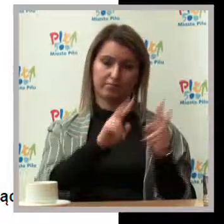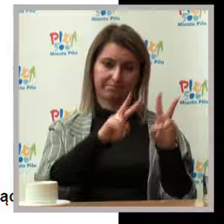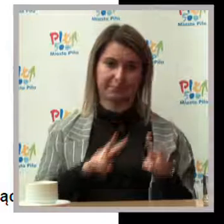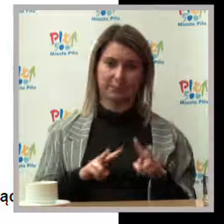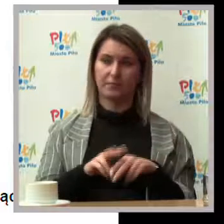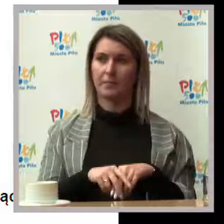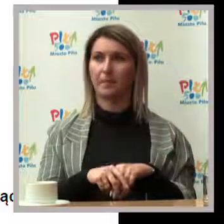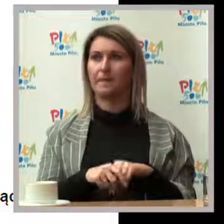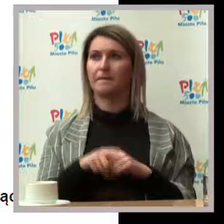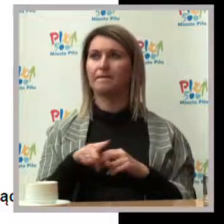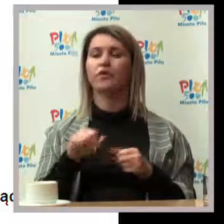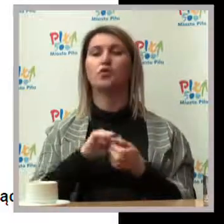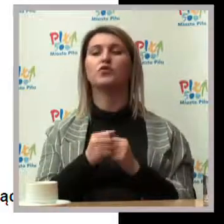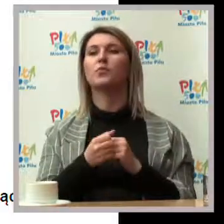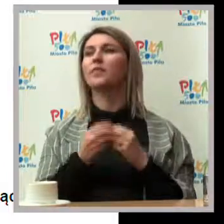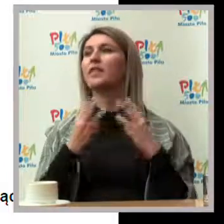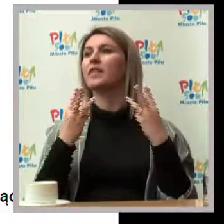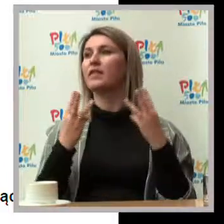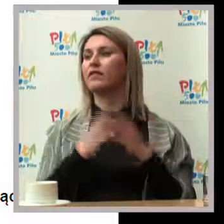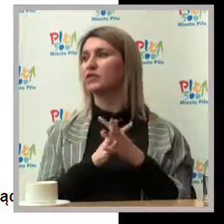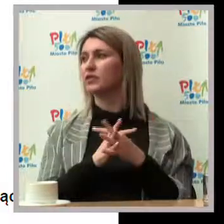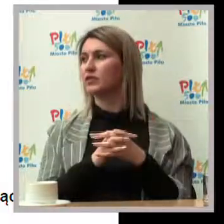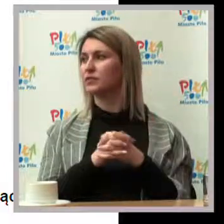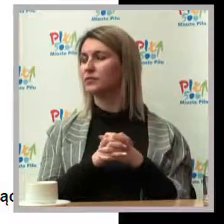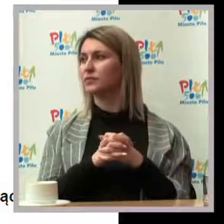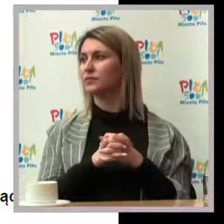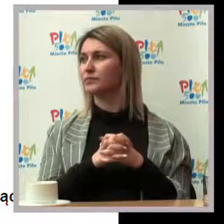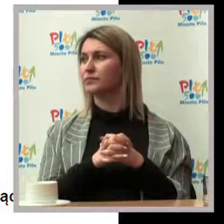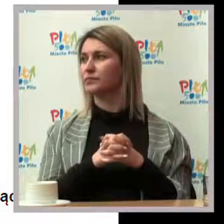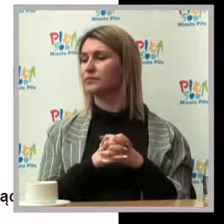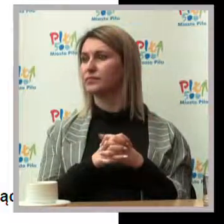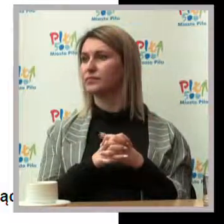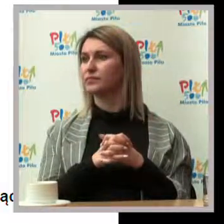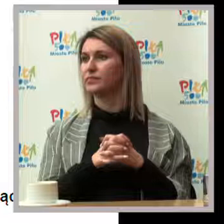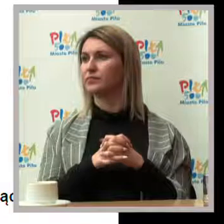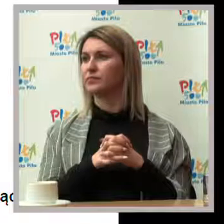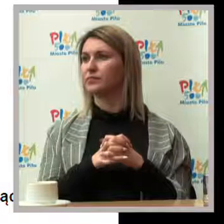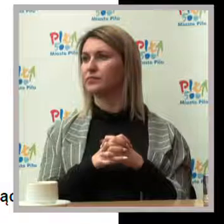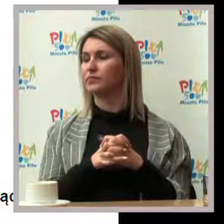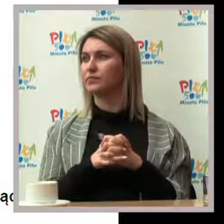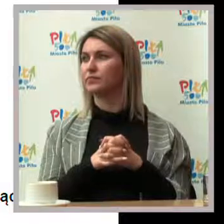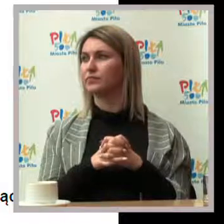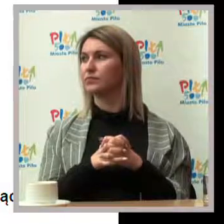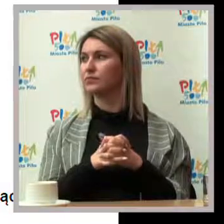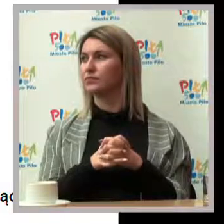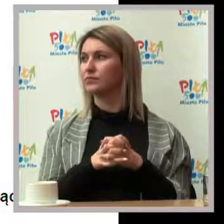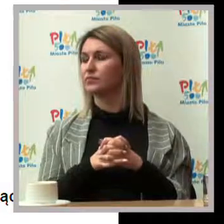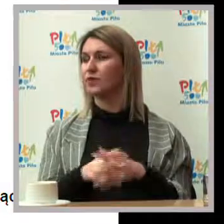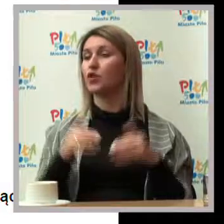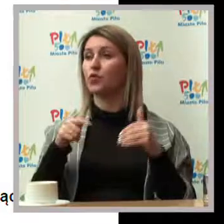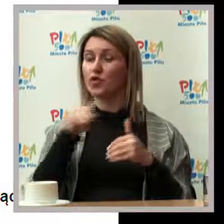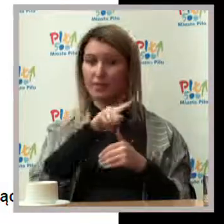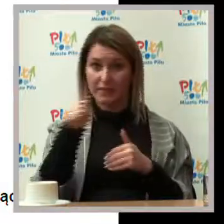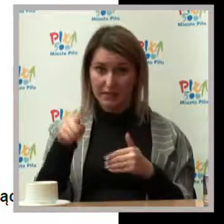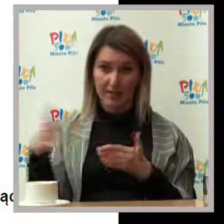te pozycje są, nie są znaczone i w związku z tym możemy z tych pieniędzy uzupełniać braki, chociażby